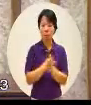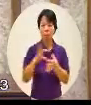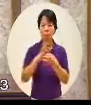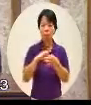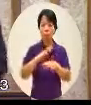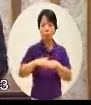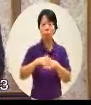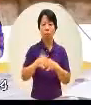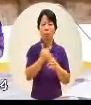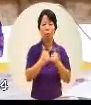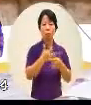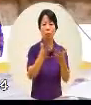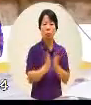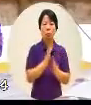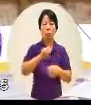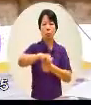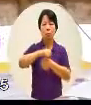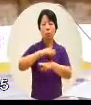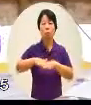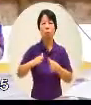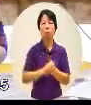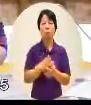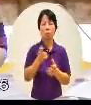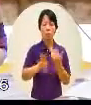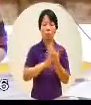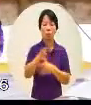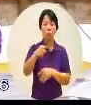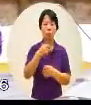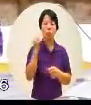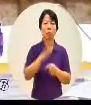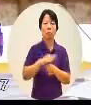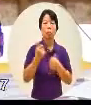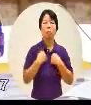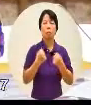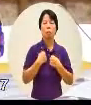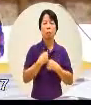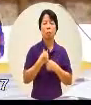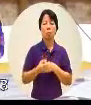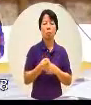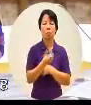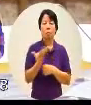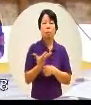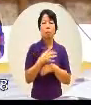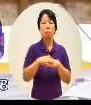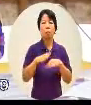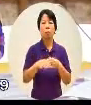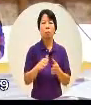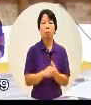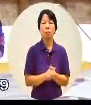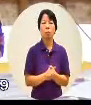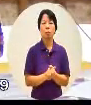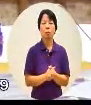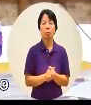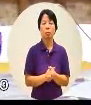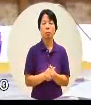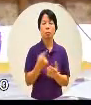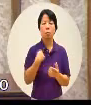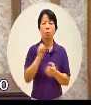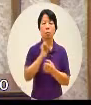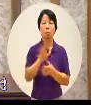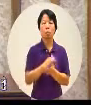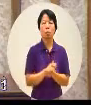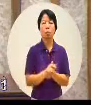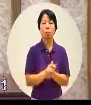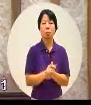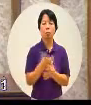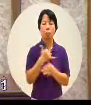会增加？可是我觉得没有哈，因为外面的补习越来越多都是在补习的啦。 所以我要跟陆议员报告说，